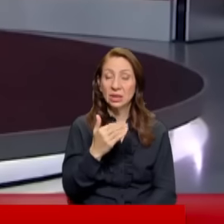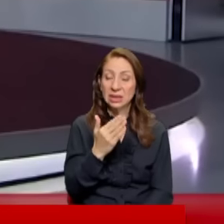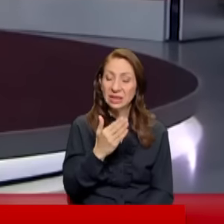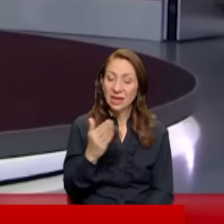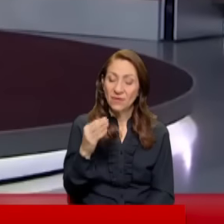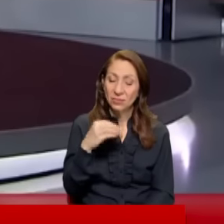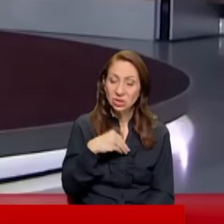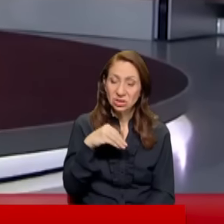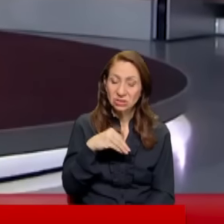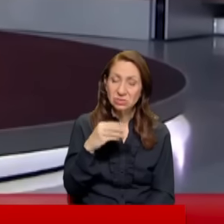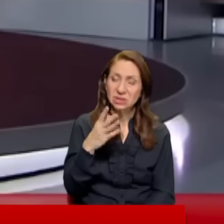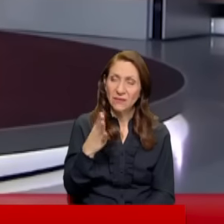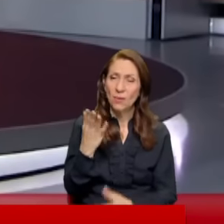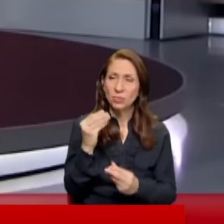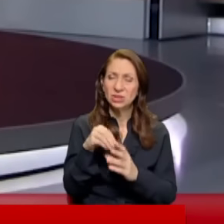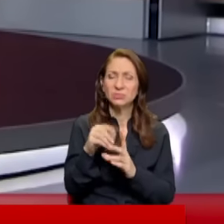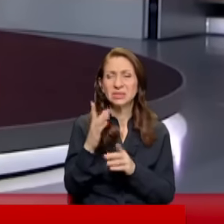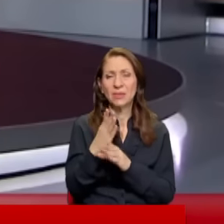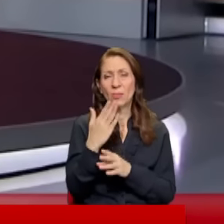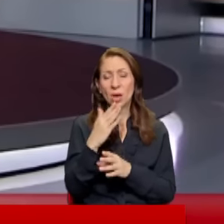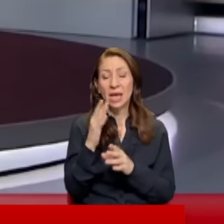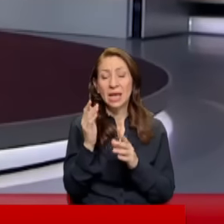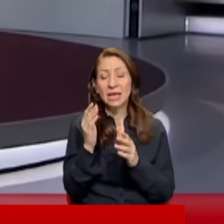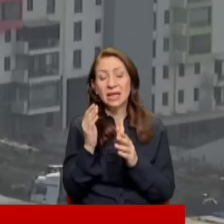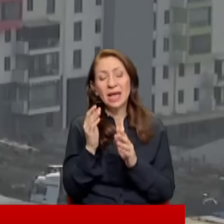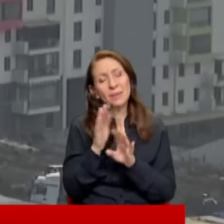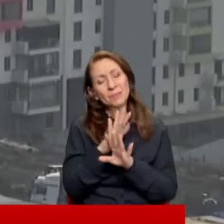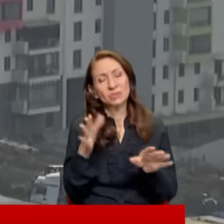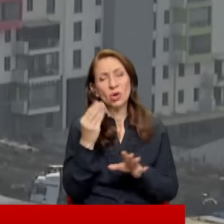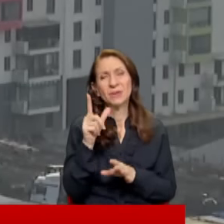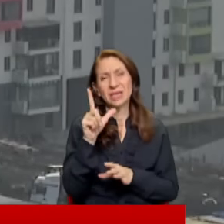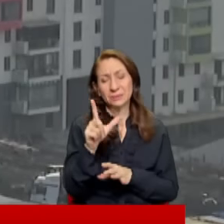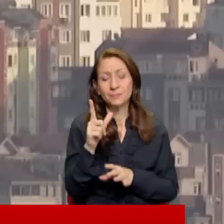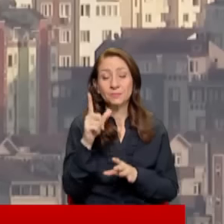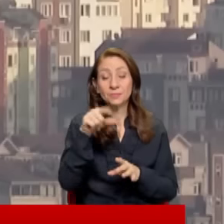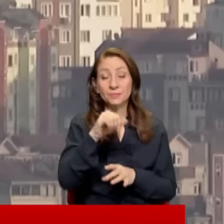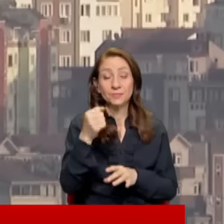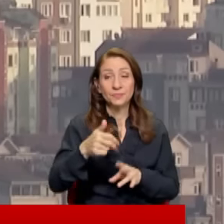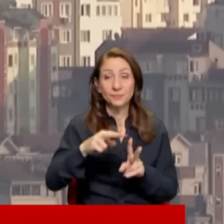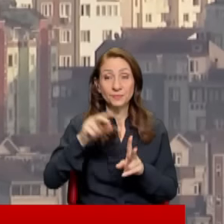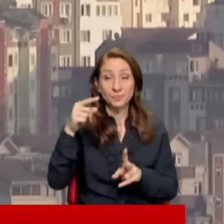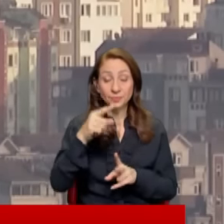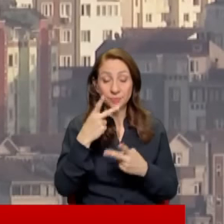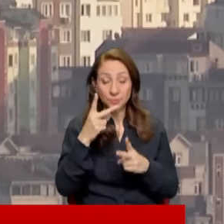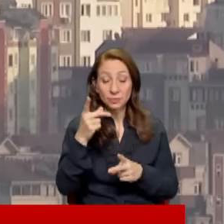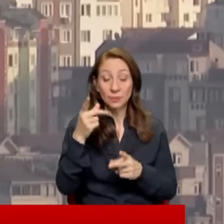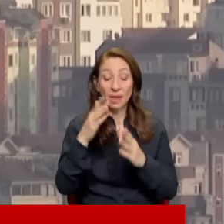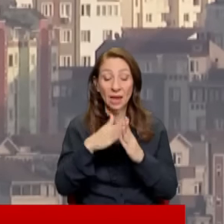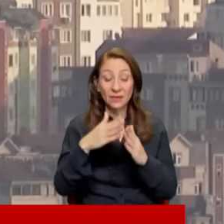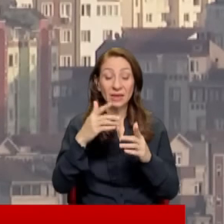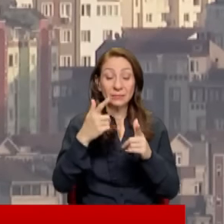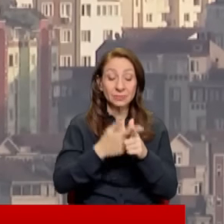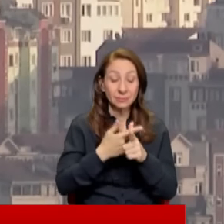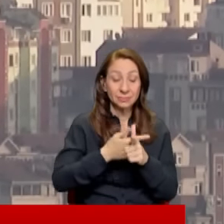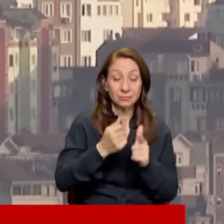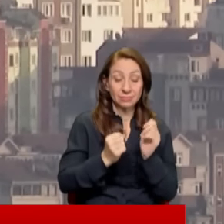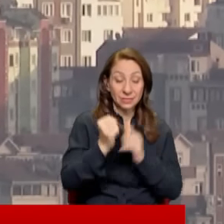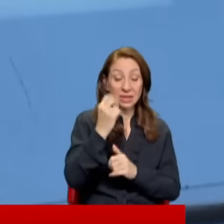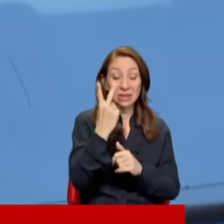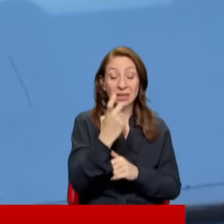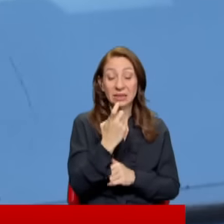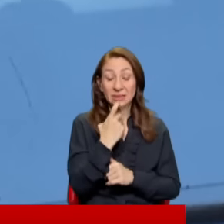etmesi için ben bir sebep görmüyorum etmemesi gerektiğini düşünüyorum Hazine ve Maliye Bakanı Mehmet Şimşek açıkladı konut kira artışında 2